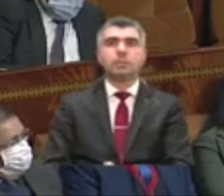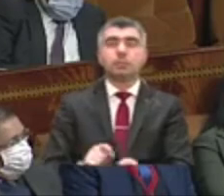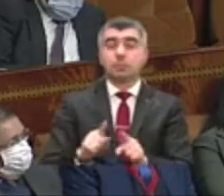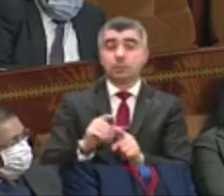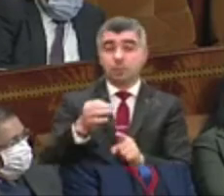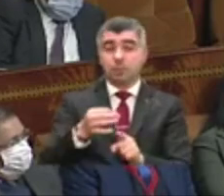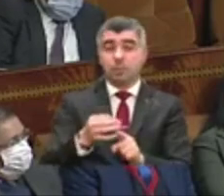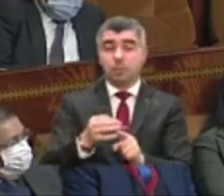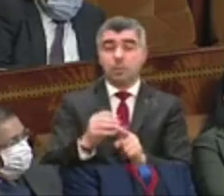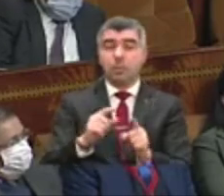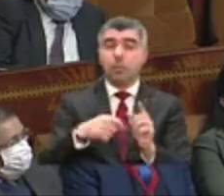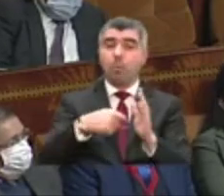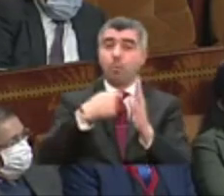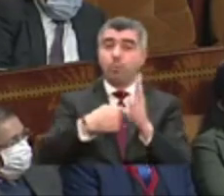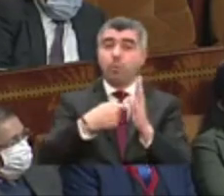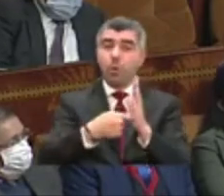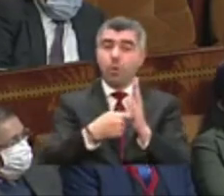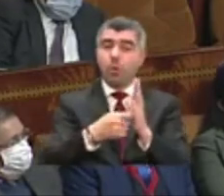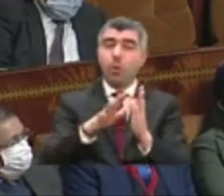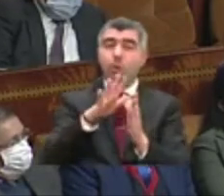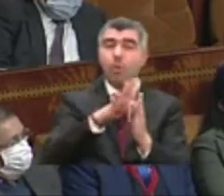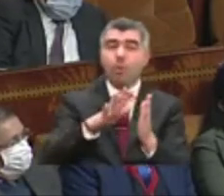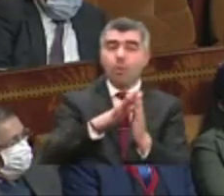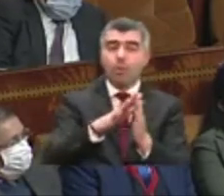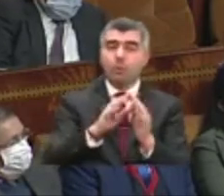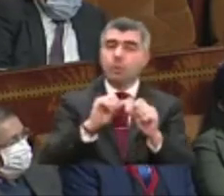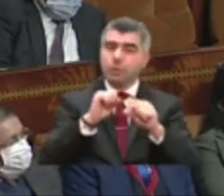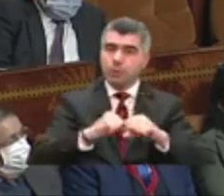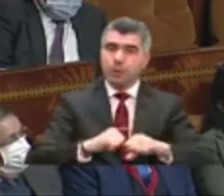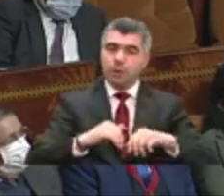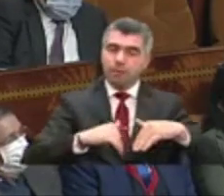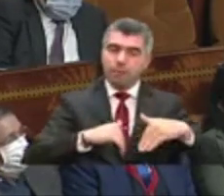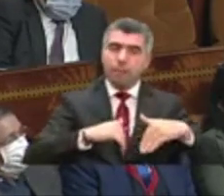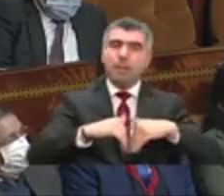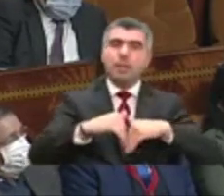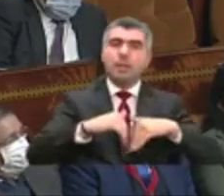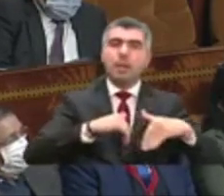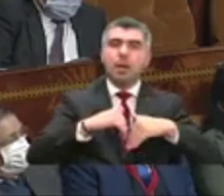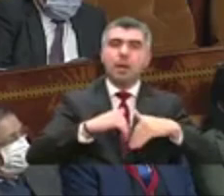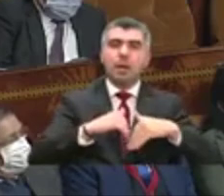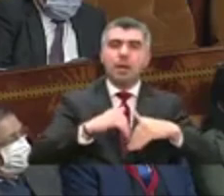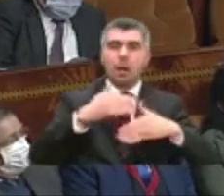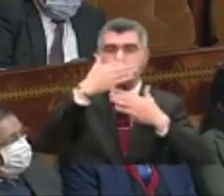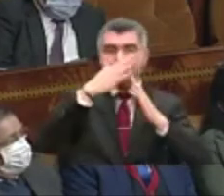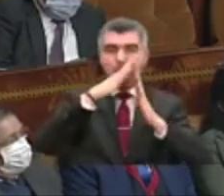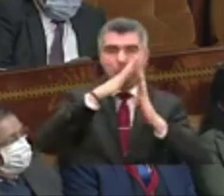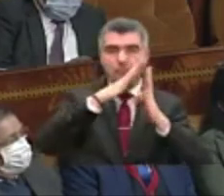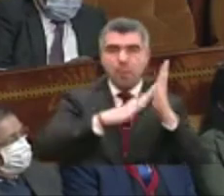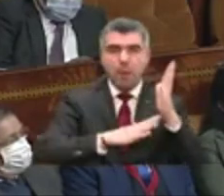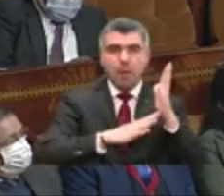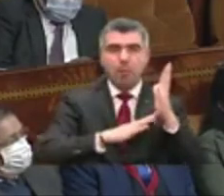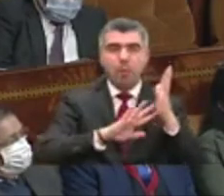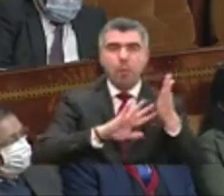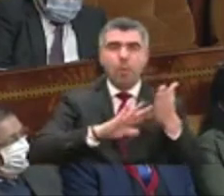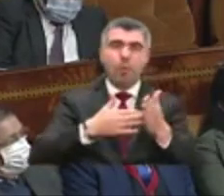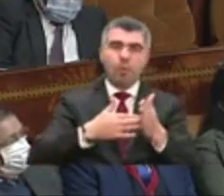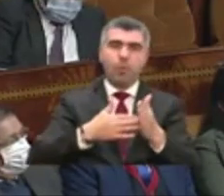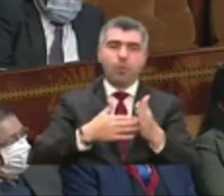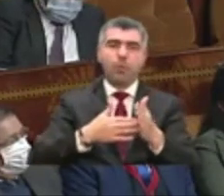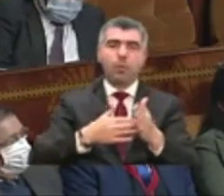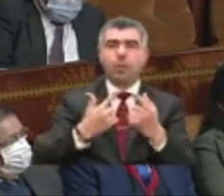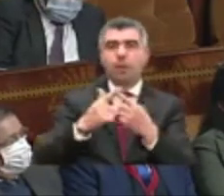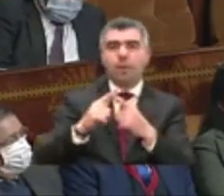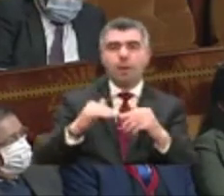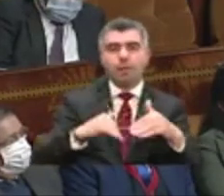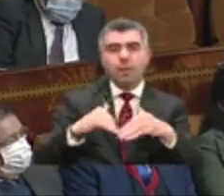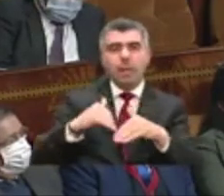الأمر بمشروع سيساهم في تحسين الشبكة الطرقية الوطنية وتخفيف الضغط الذي تعرفه بعد